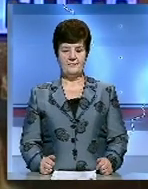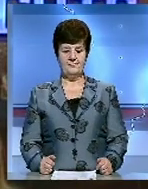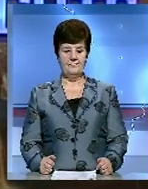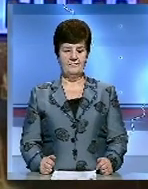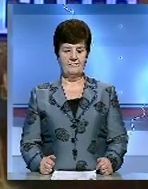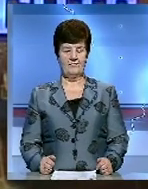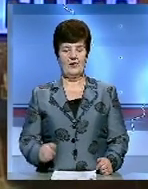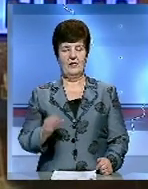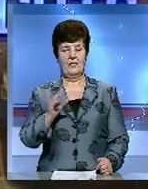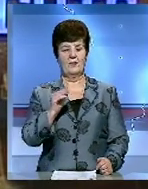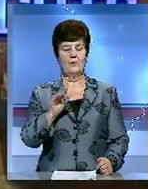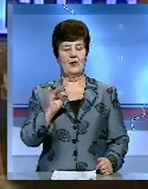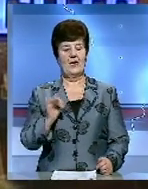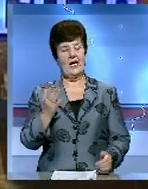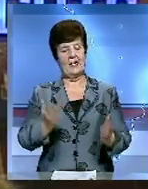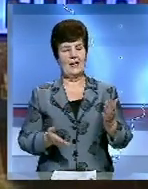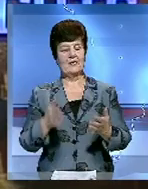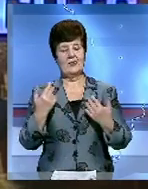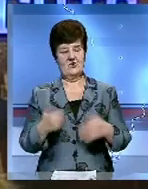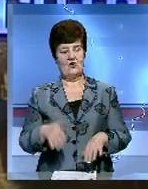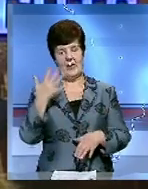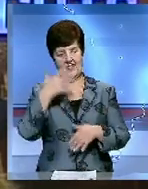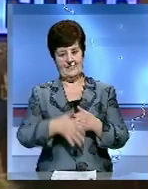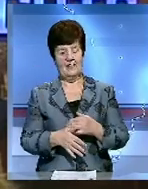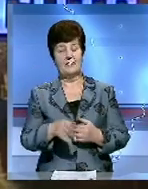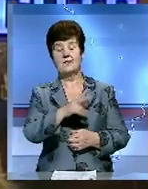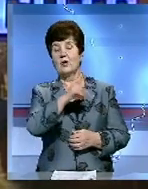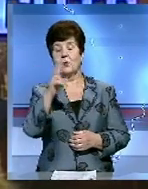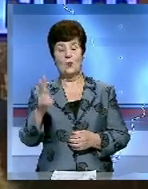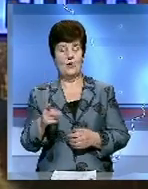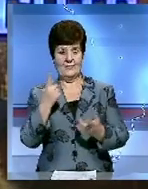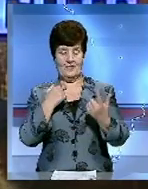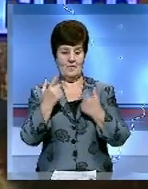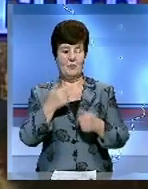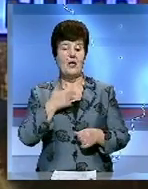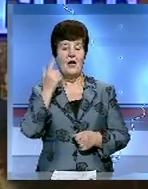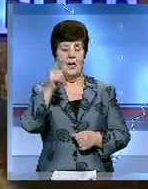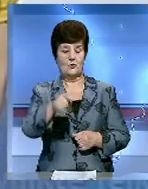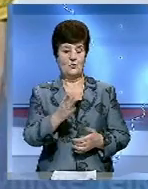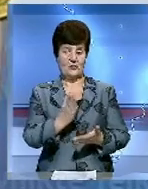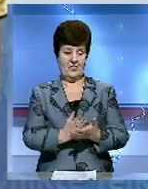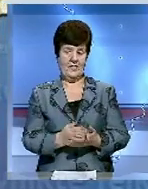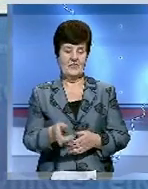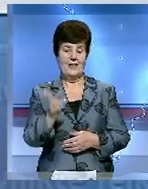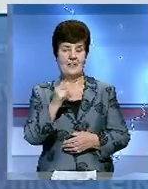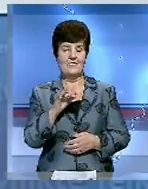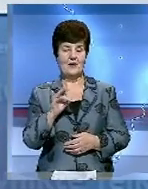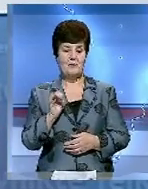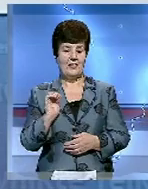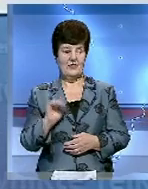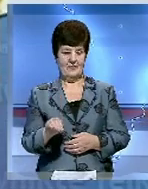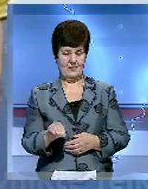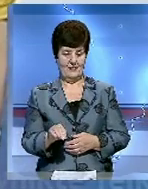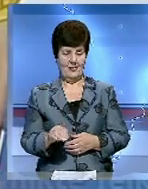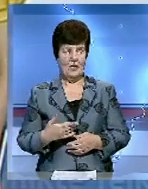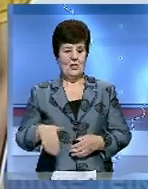Iurie, cred că deja ai înțeles cui trebuie să te plângi atunci când ești discriminat. Sper să nu se întâmple